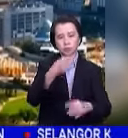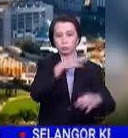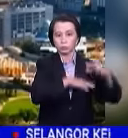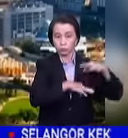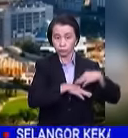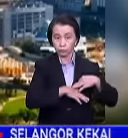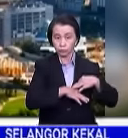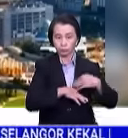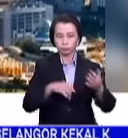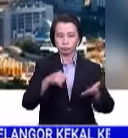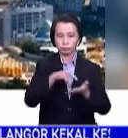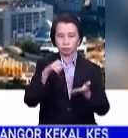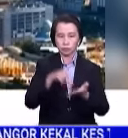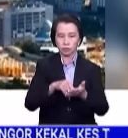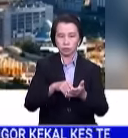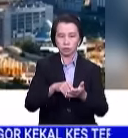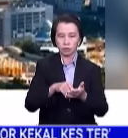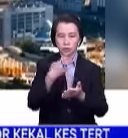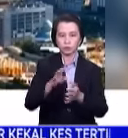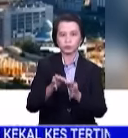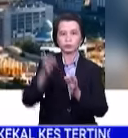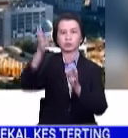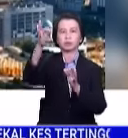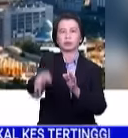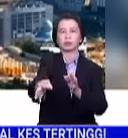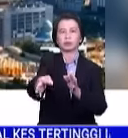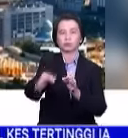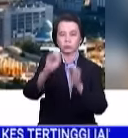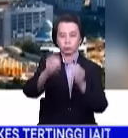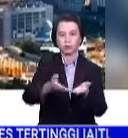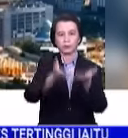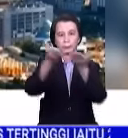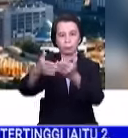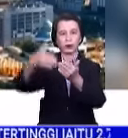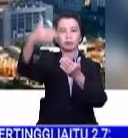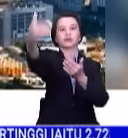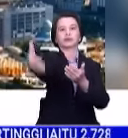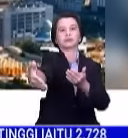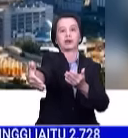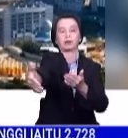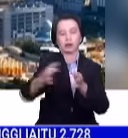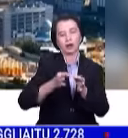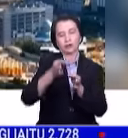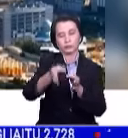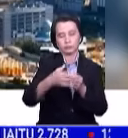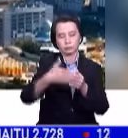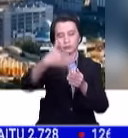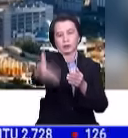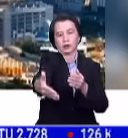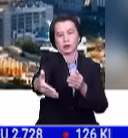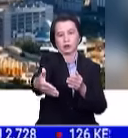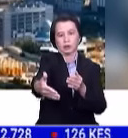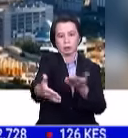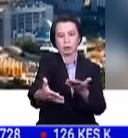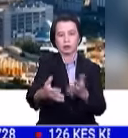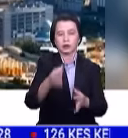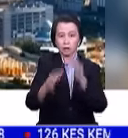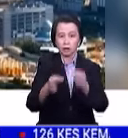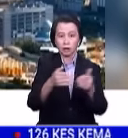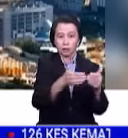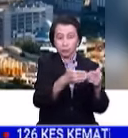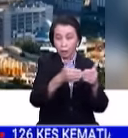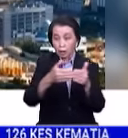keuntungan, ini adalah hanyalah penangguhan dan dibawa ke hadapan. Ya, kecualilah situasi ini